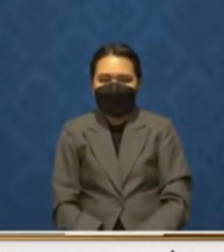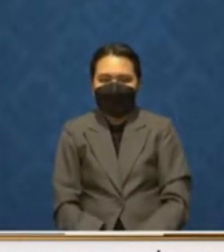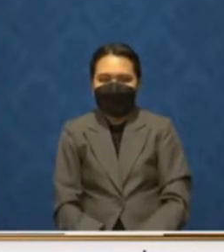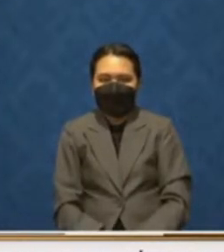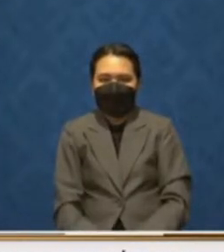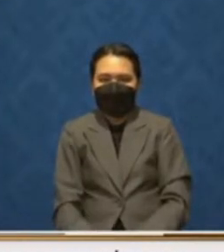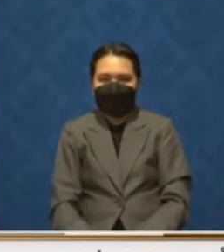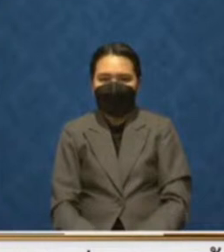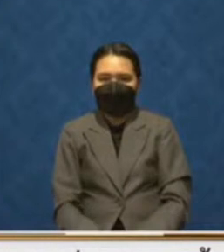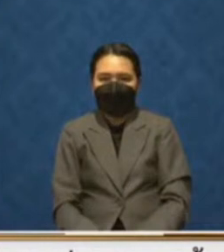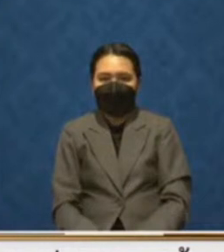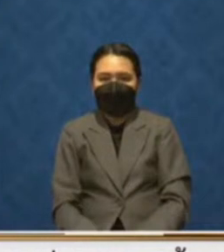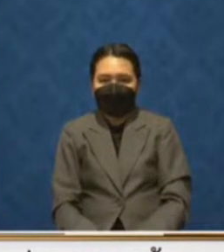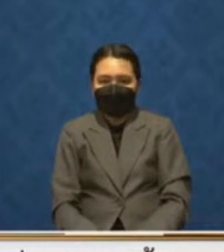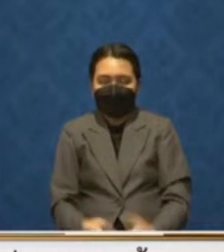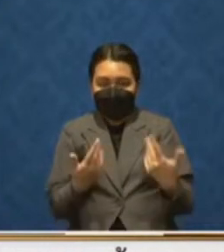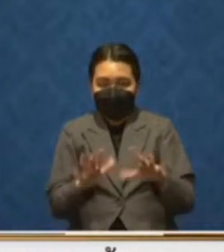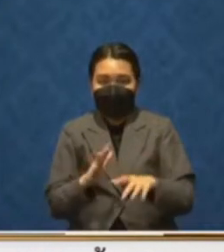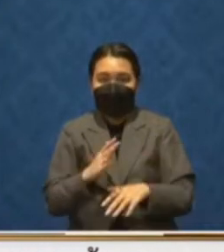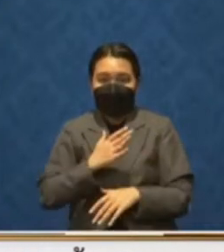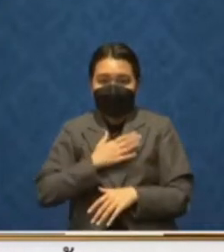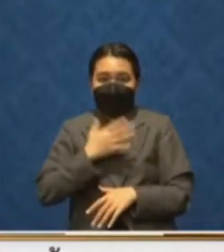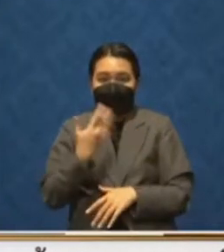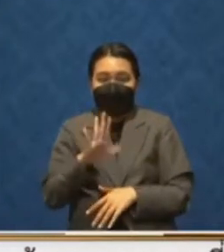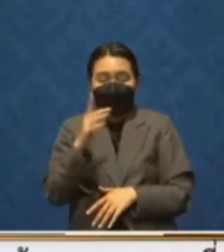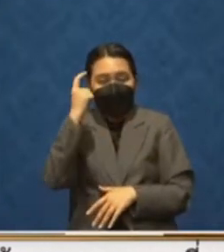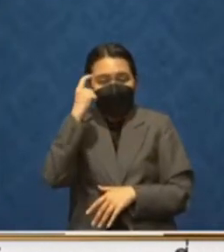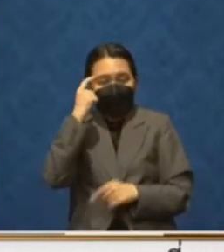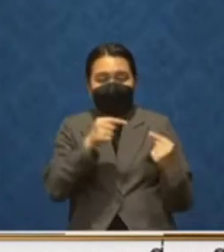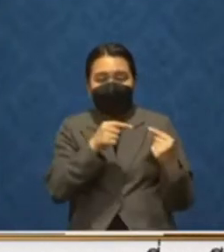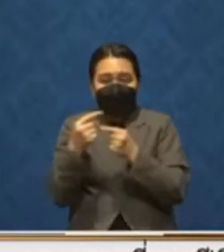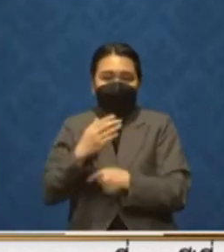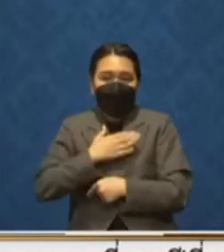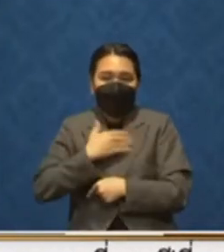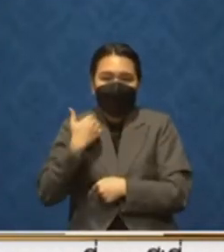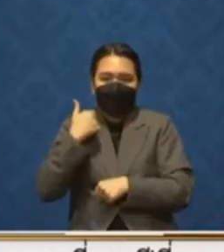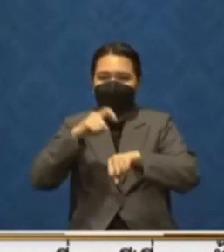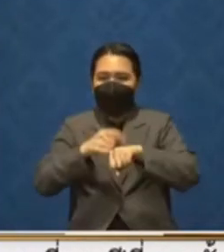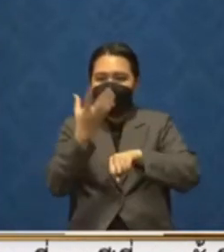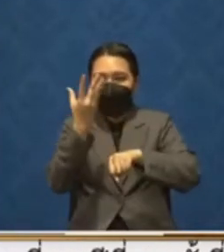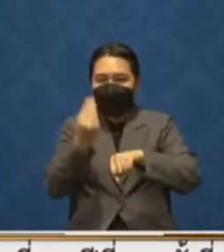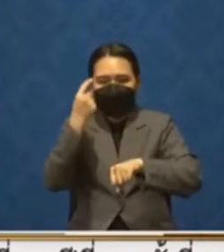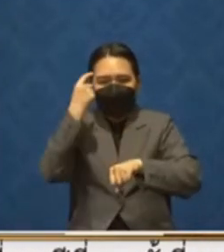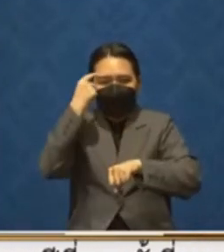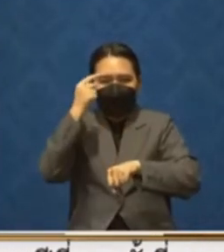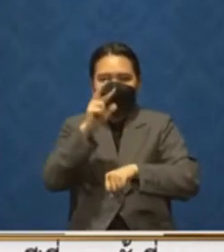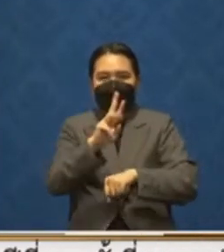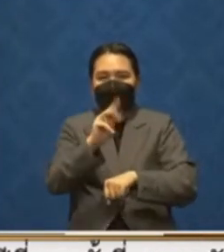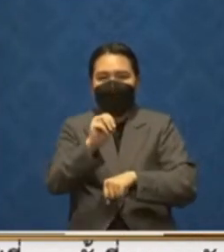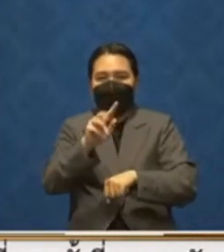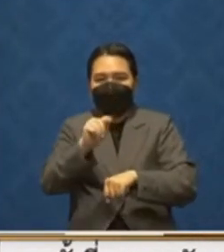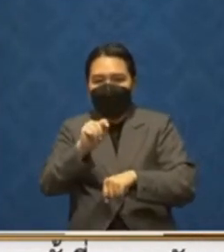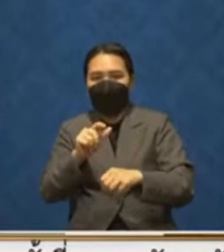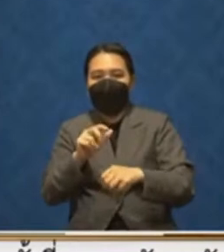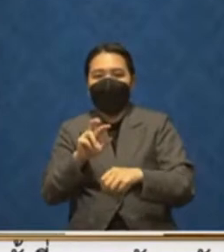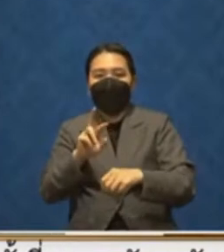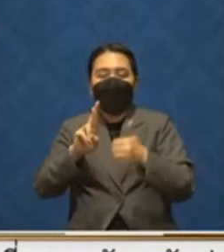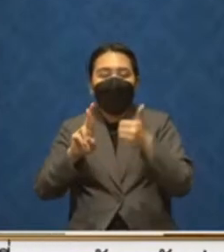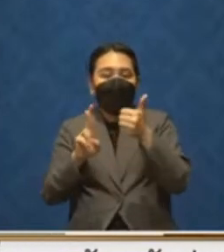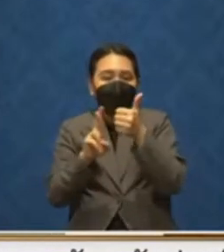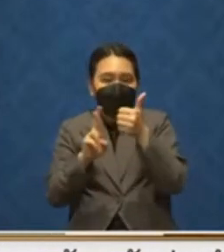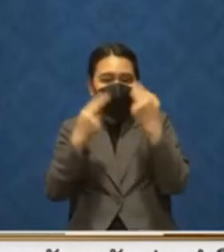อะไรครับผมไปแล้วก็เดี๋ยวมีเวลาอีกสักเล็กน้อยนะครับเผื่อท่านร้องตีกันที่จะเพิ่มเติมพระท่านบอกแล้วว่าให้เวลากับรัฐบาล